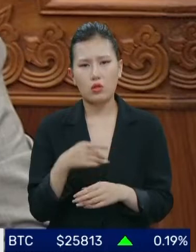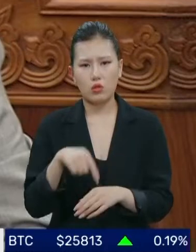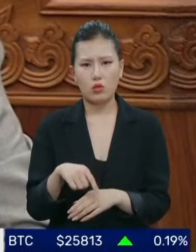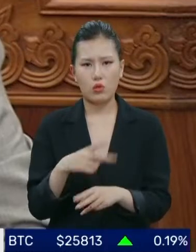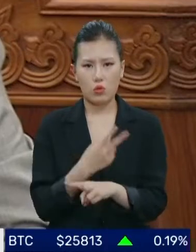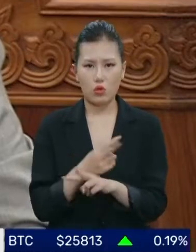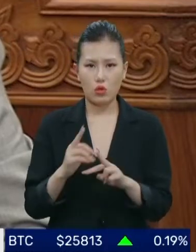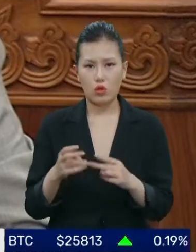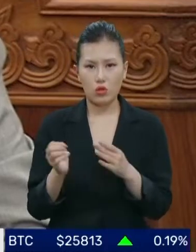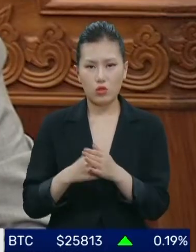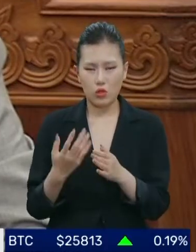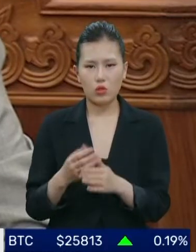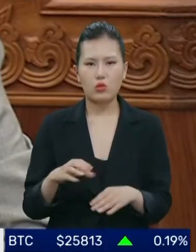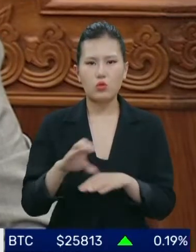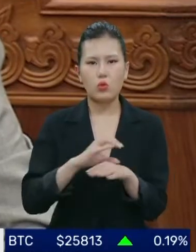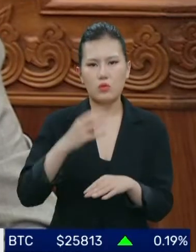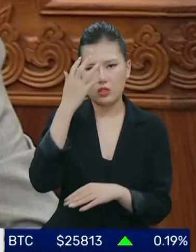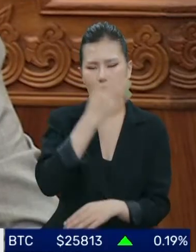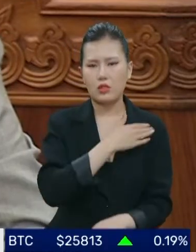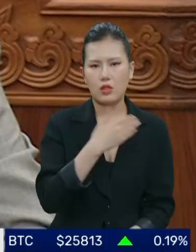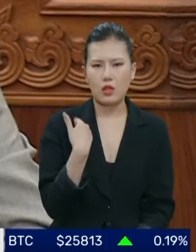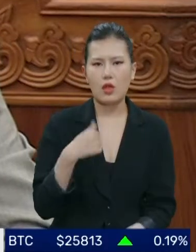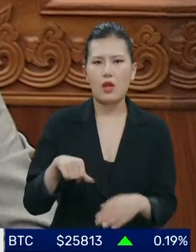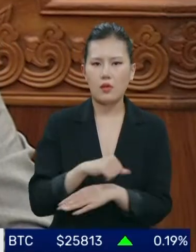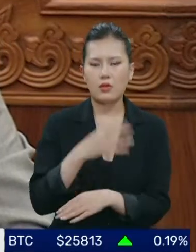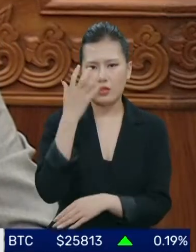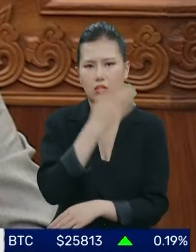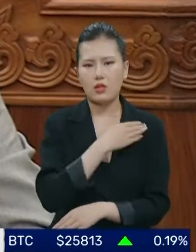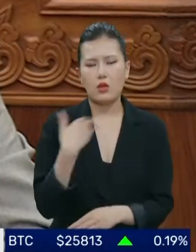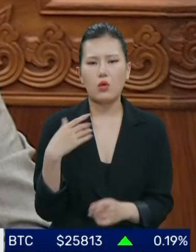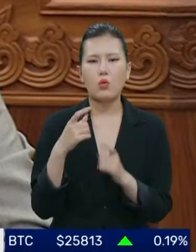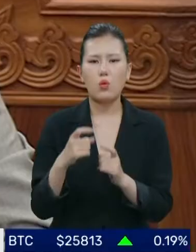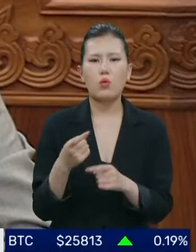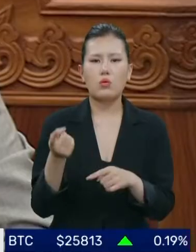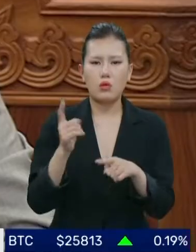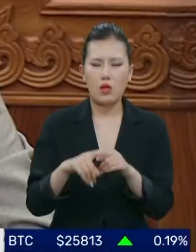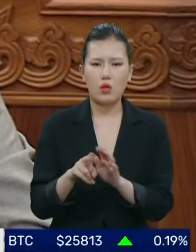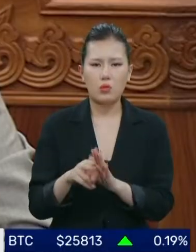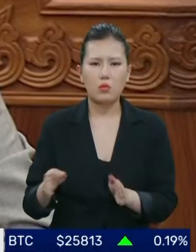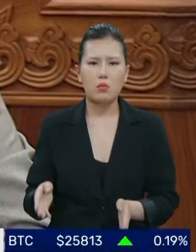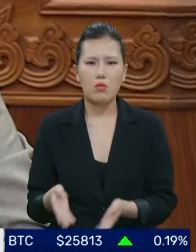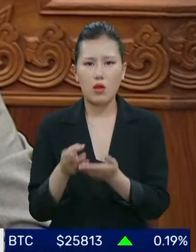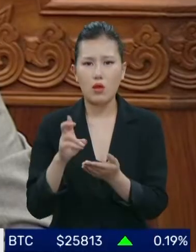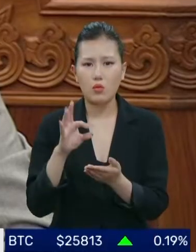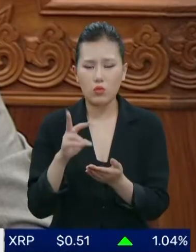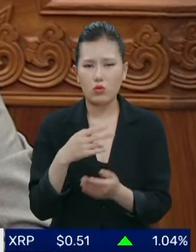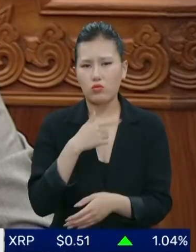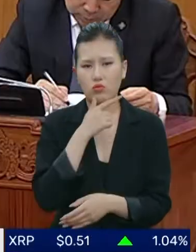нэг сумын засаг дарга, аймгийн засаг даргаыг одоо хууч нарын томилдог энэ тогтолцоолоо одоо шилжүүлнэ гэх юм бол энэ хуулийг би татъя.